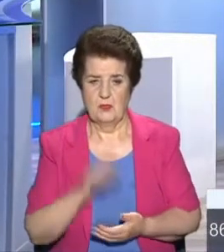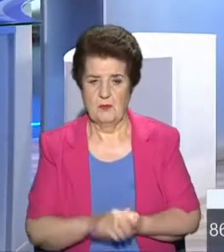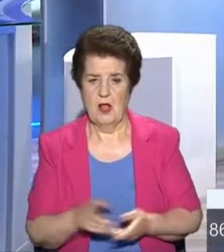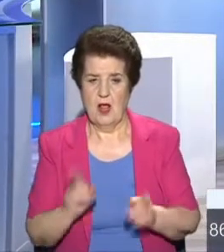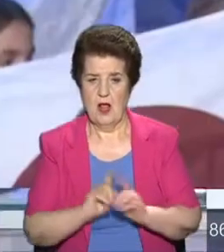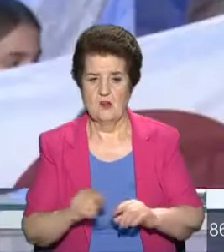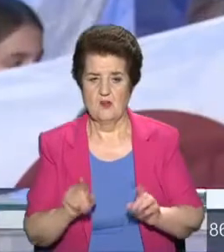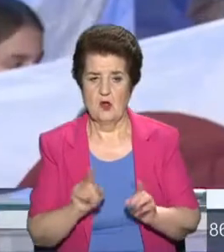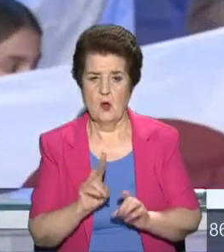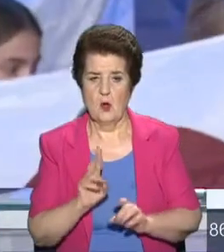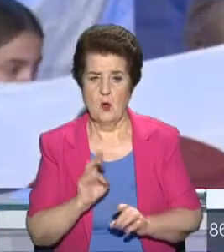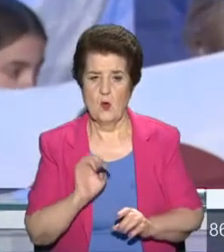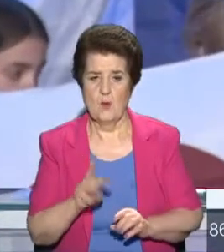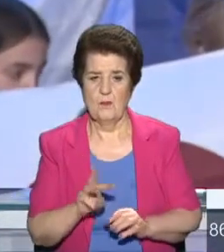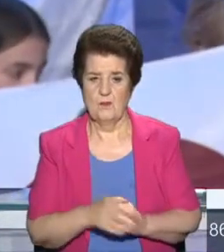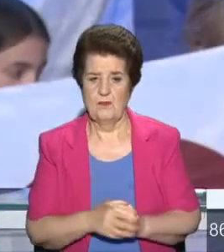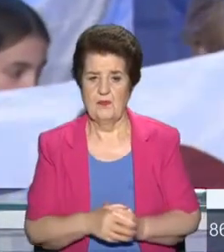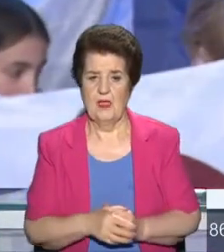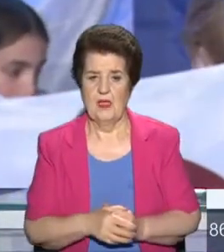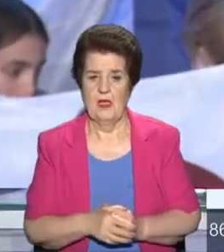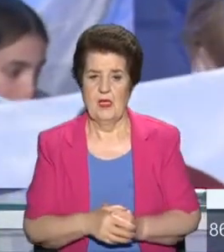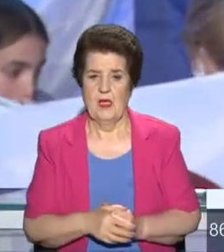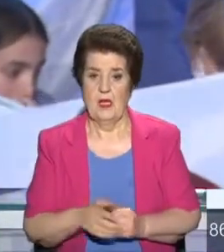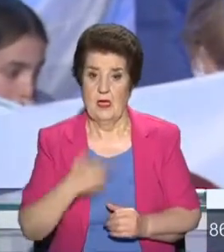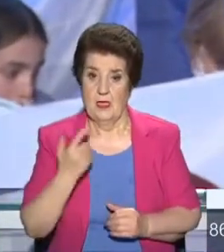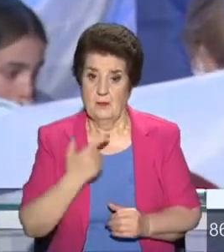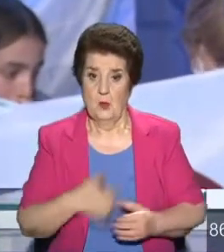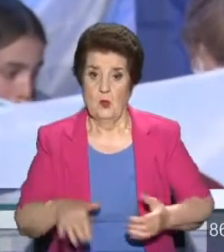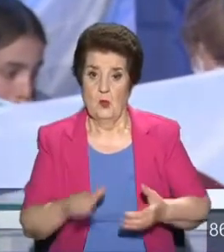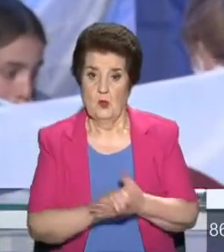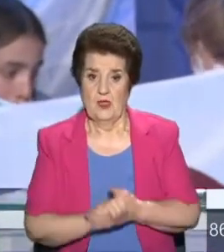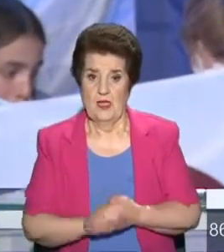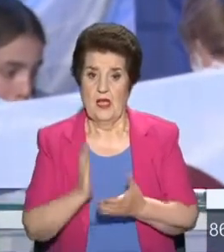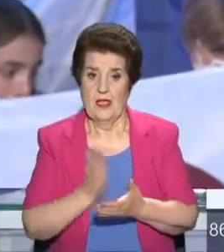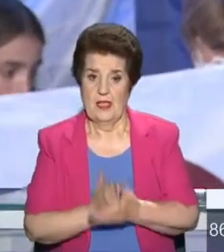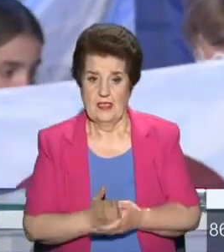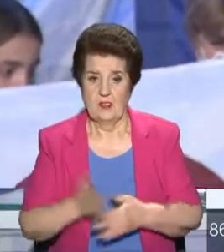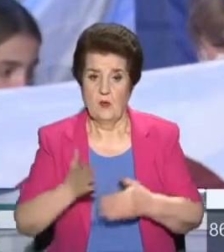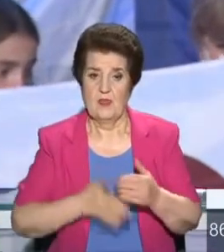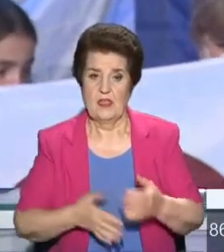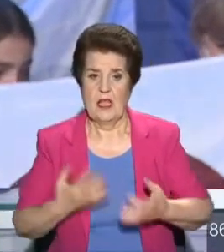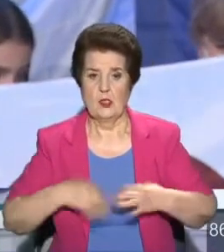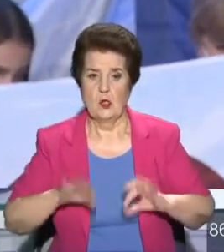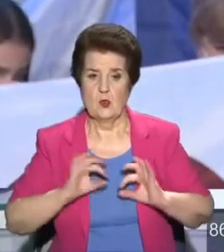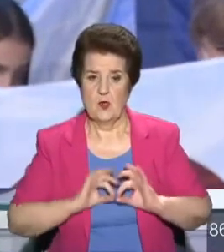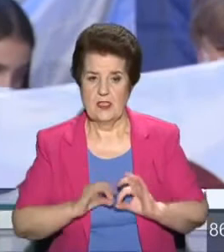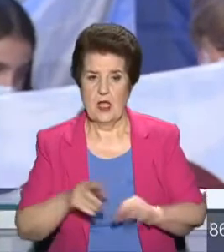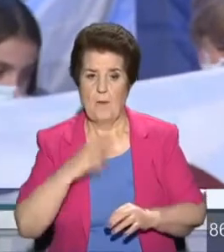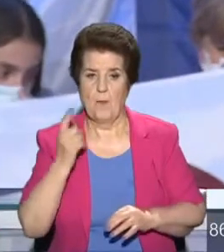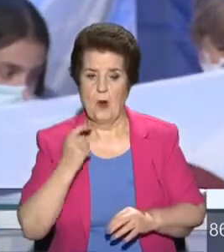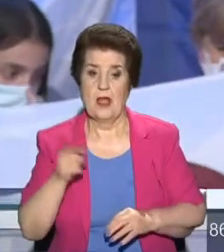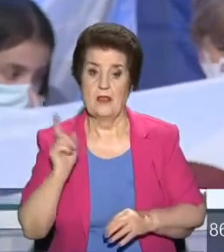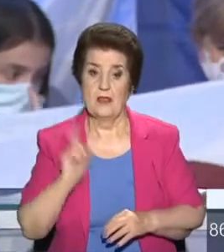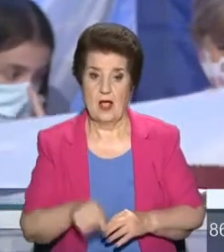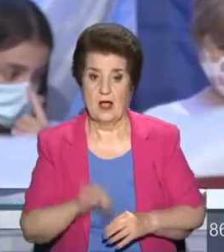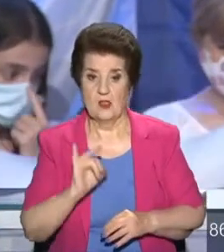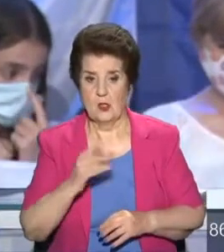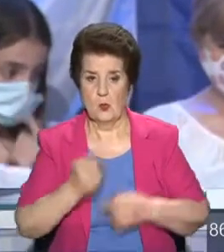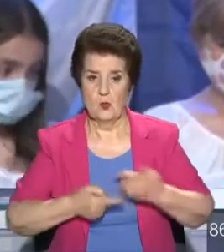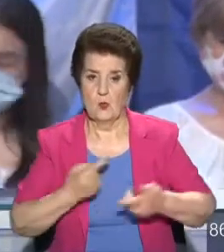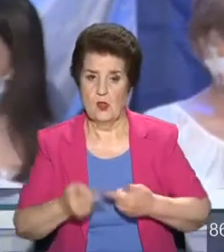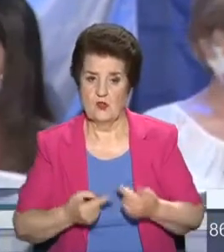am spus Unirea este o finalitate juridică polițistă dar și un